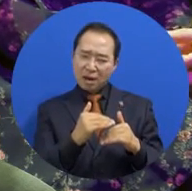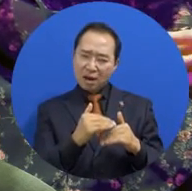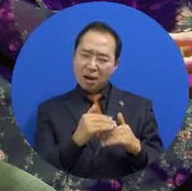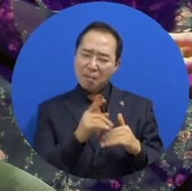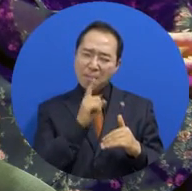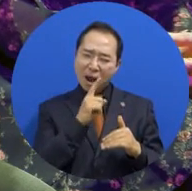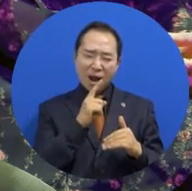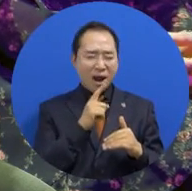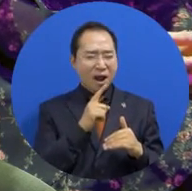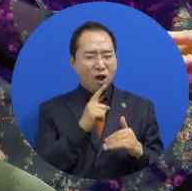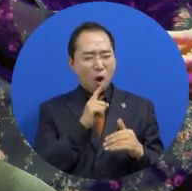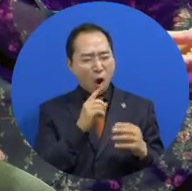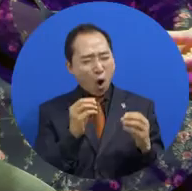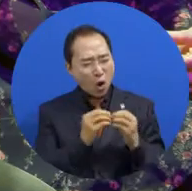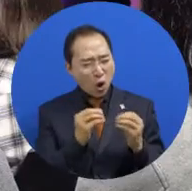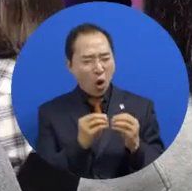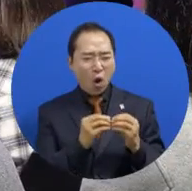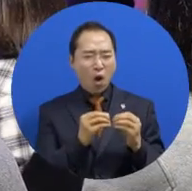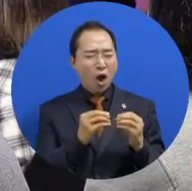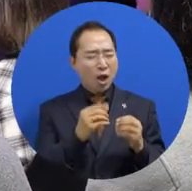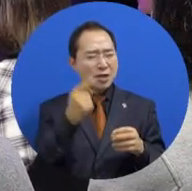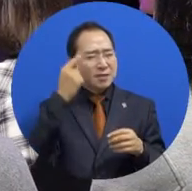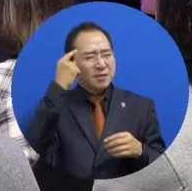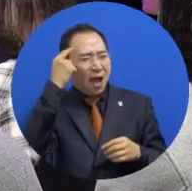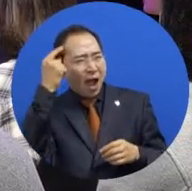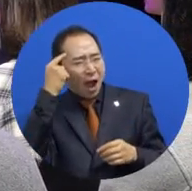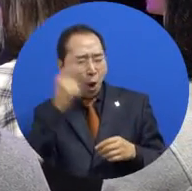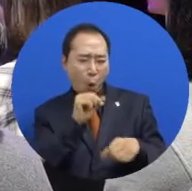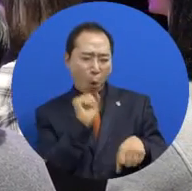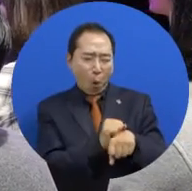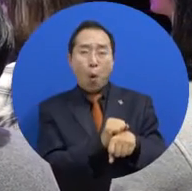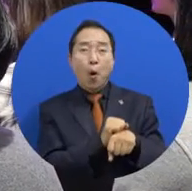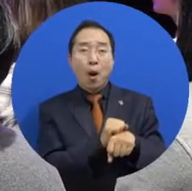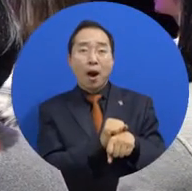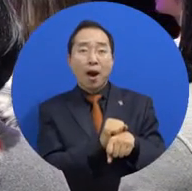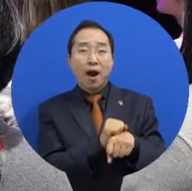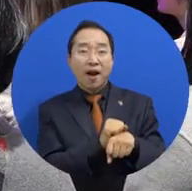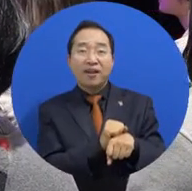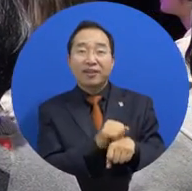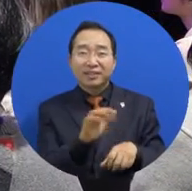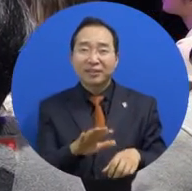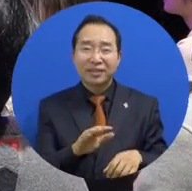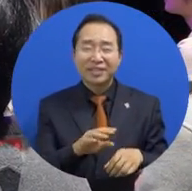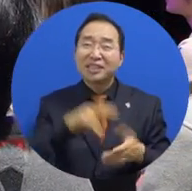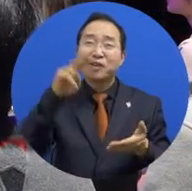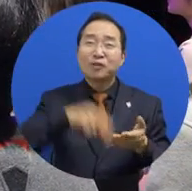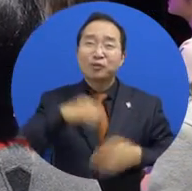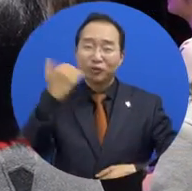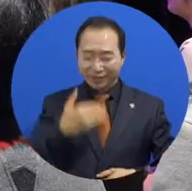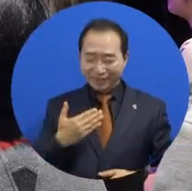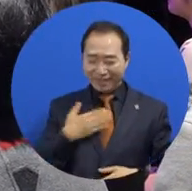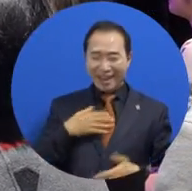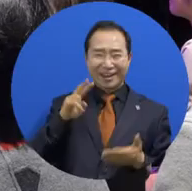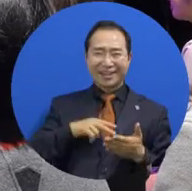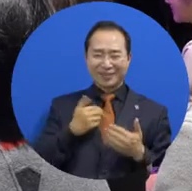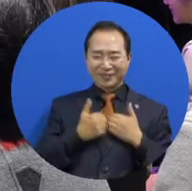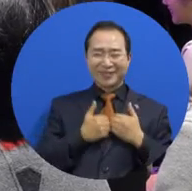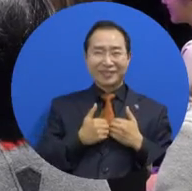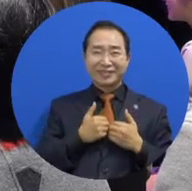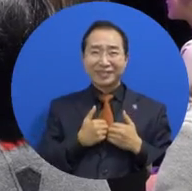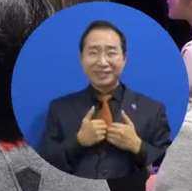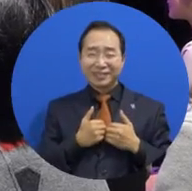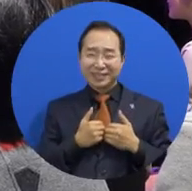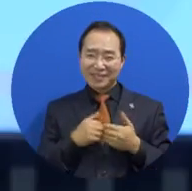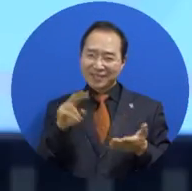개성이 넘쳐서 깜짝 놀라실 거예요. 이 문장의 특성에 걸맞는 목소리로 낭송을